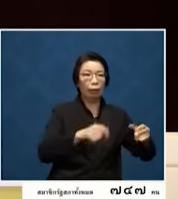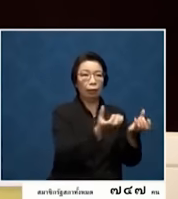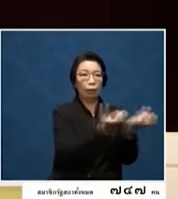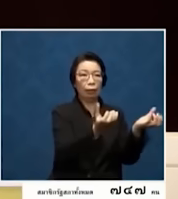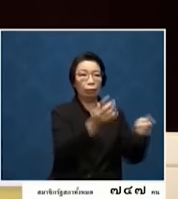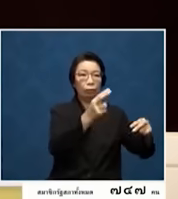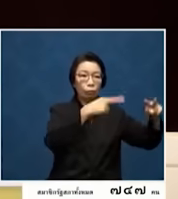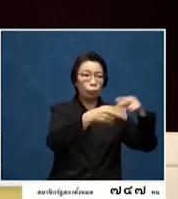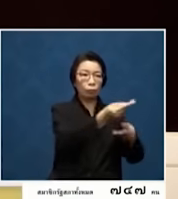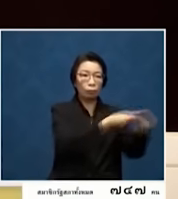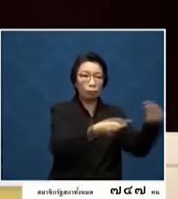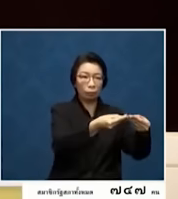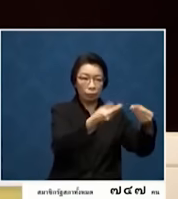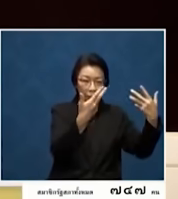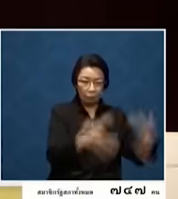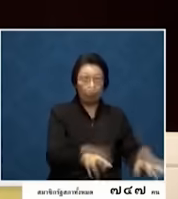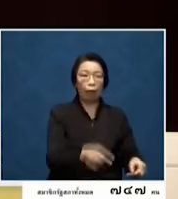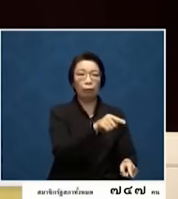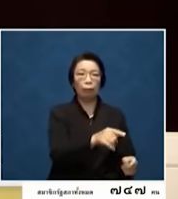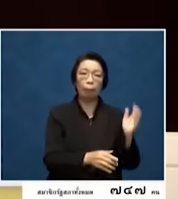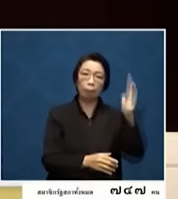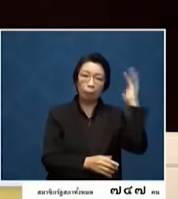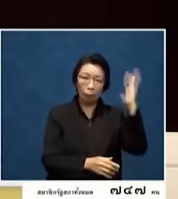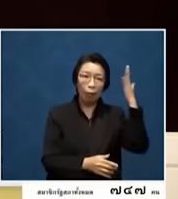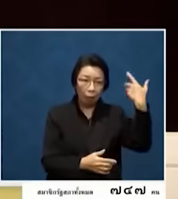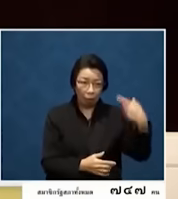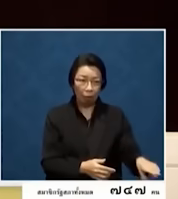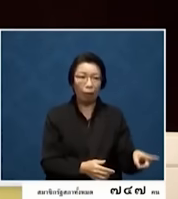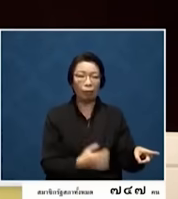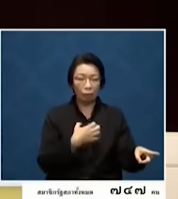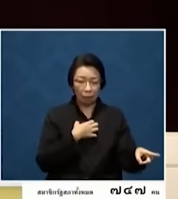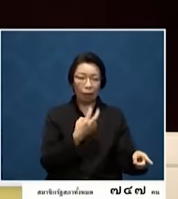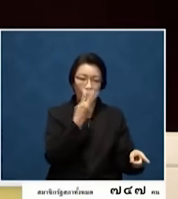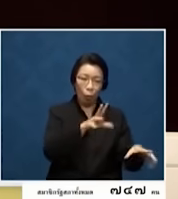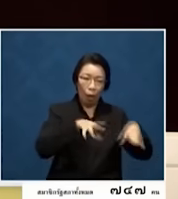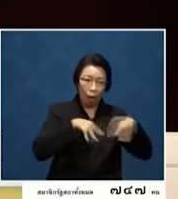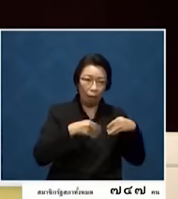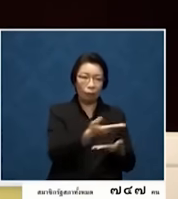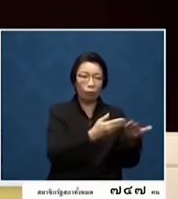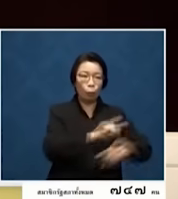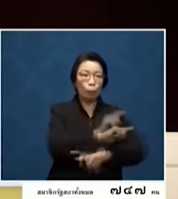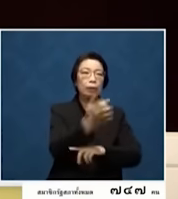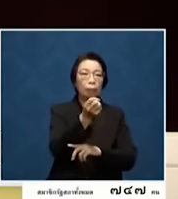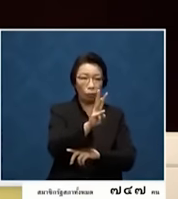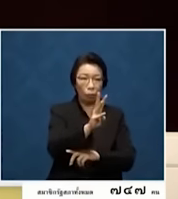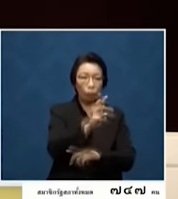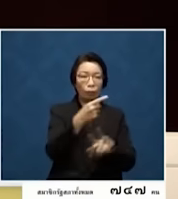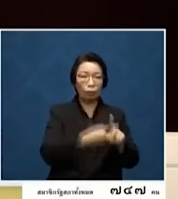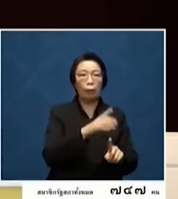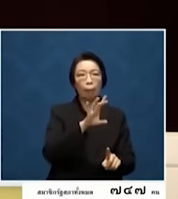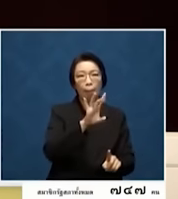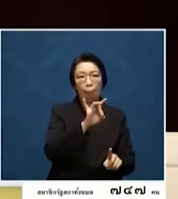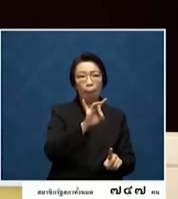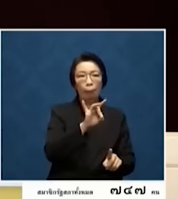ญก็ได้ชี้แจงไปแล้วว่าจะวินิจฉัยเรื่องนี้ในวันที่16สิงหาคมไป